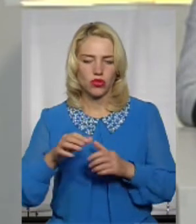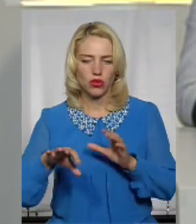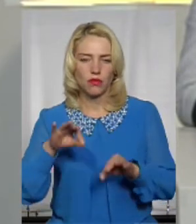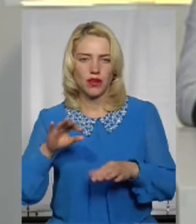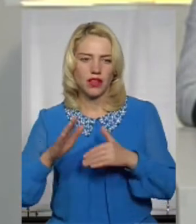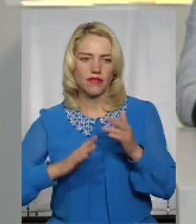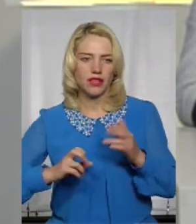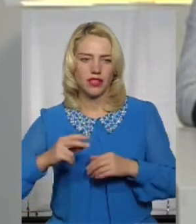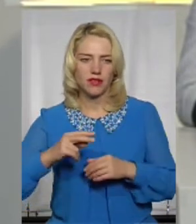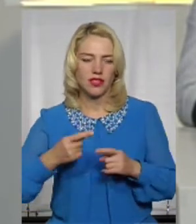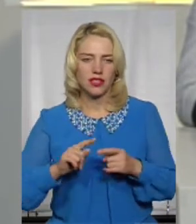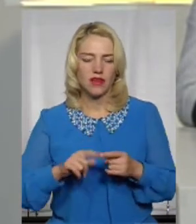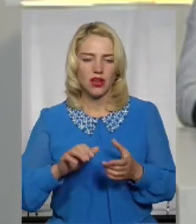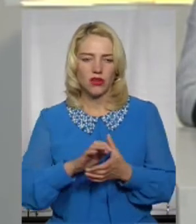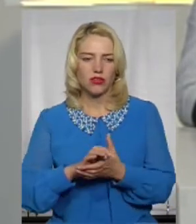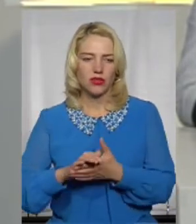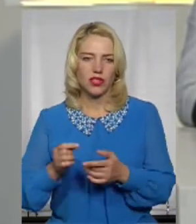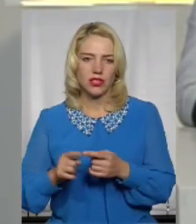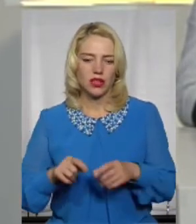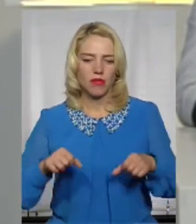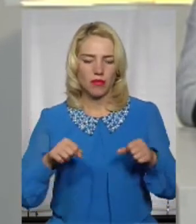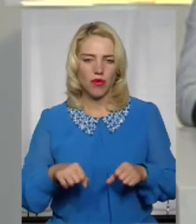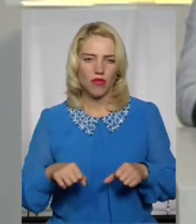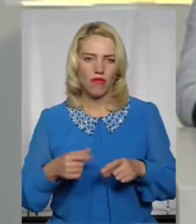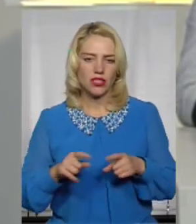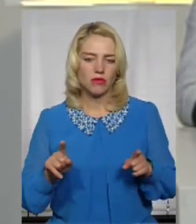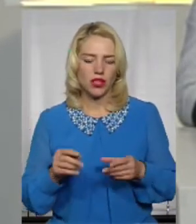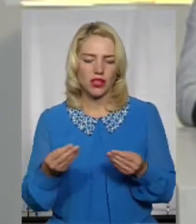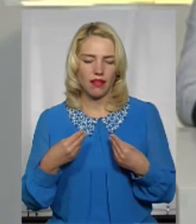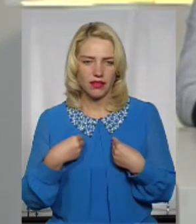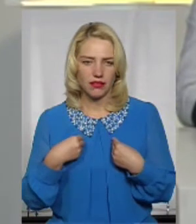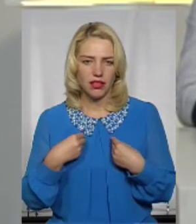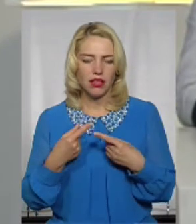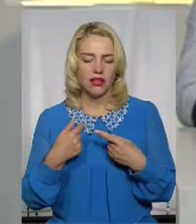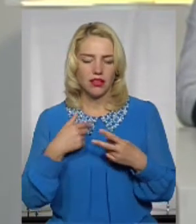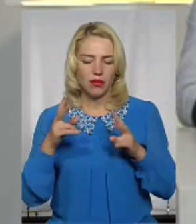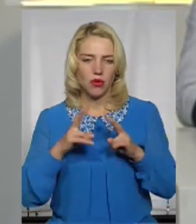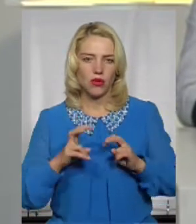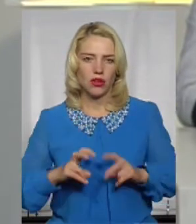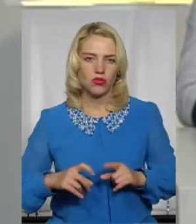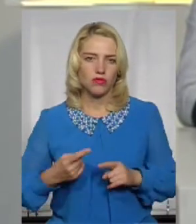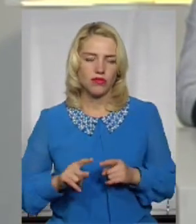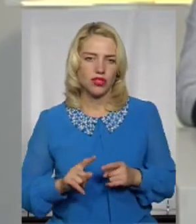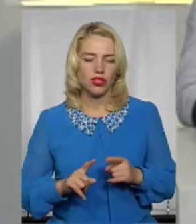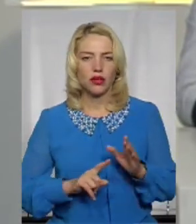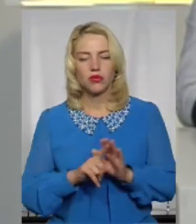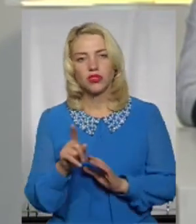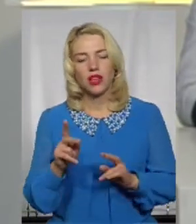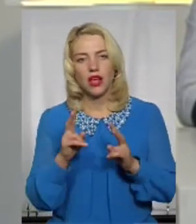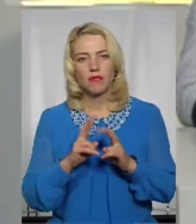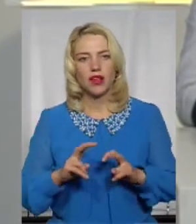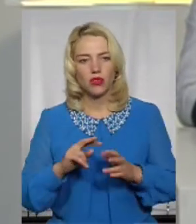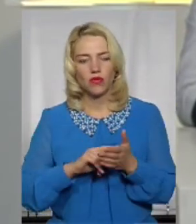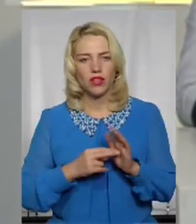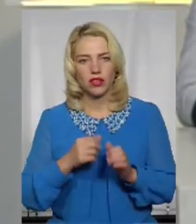до штатного розпису. Ознайомившись з цими повноваженнями, які були надані, я, проаналізувавши їх, почала планувати